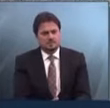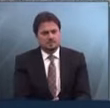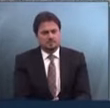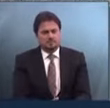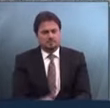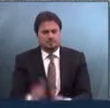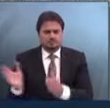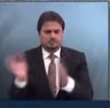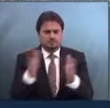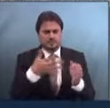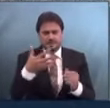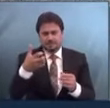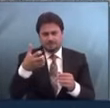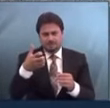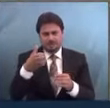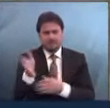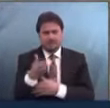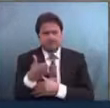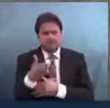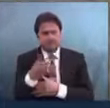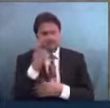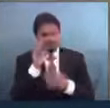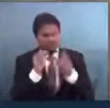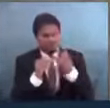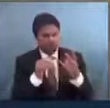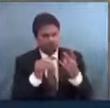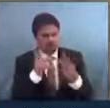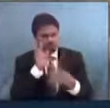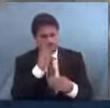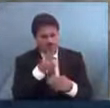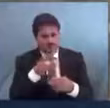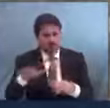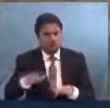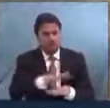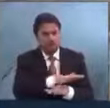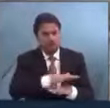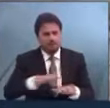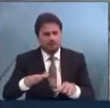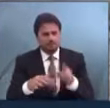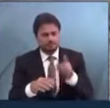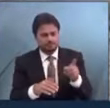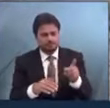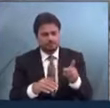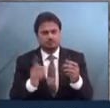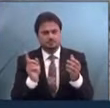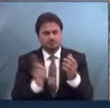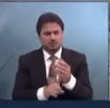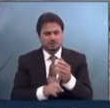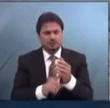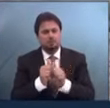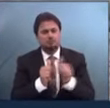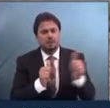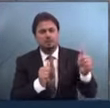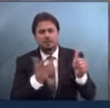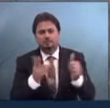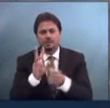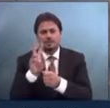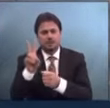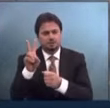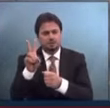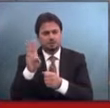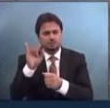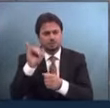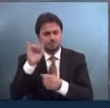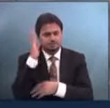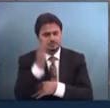نصف مليون سمكه من نوع الكارب تعيش في بحيره سد خاصه شاي التي تبعد 12 كيل متر عن